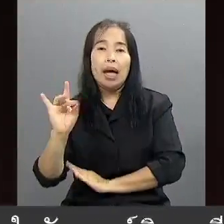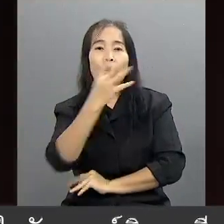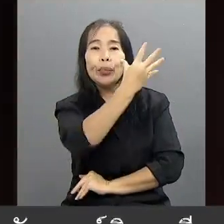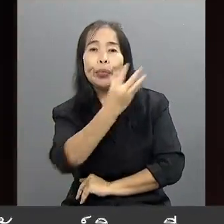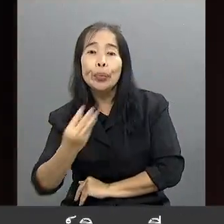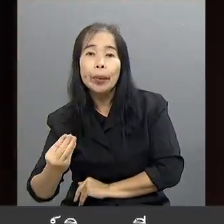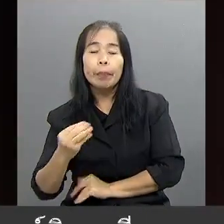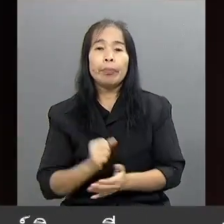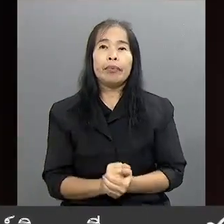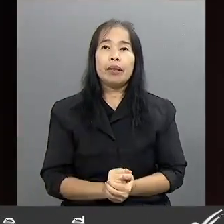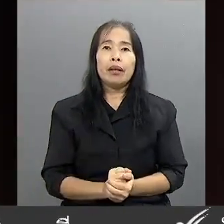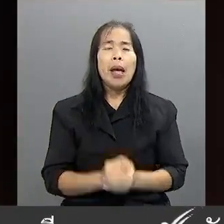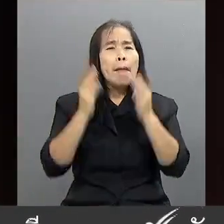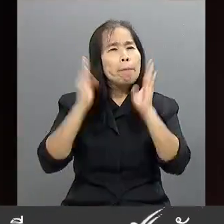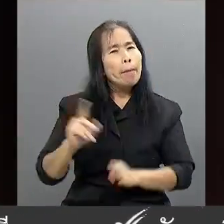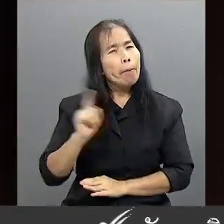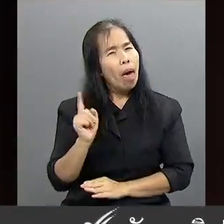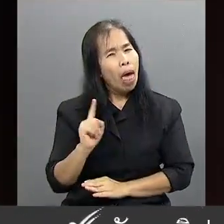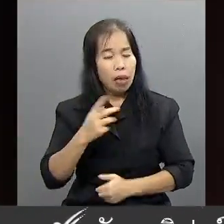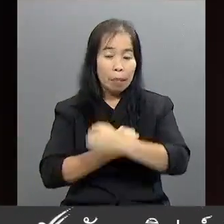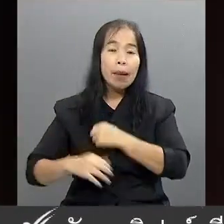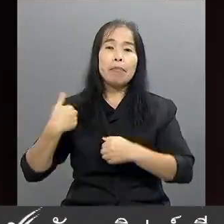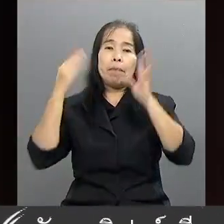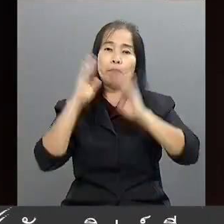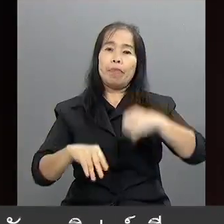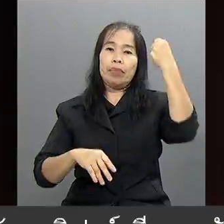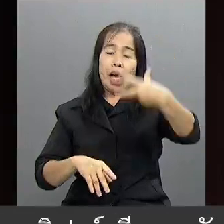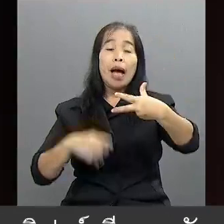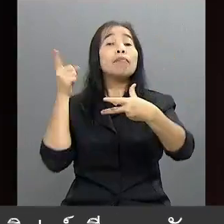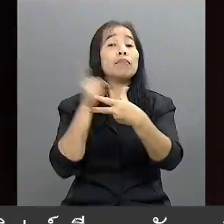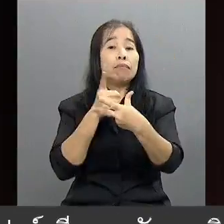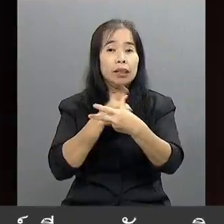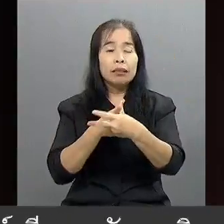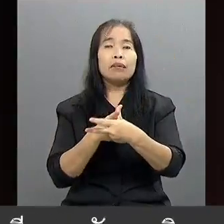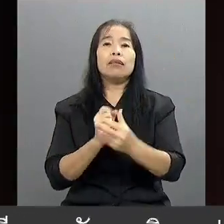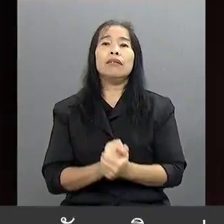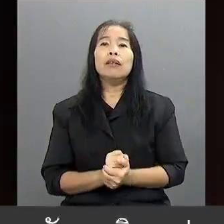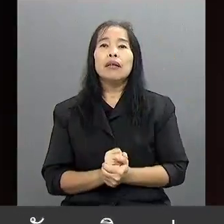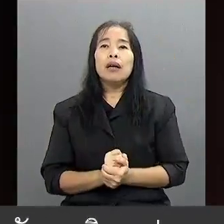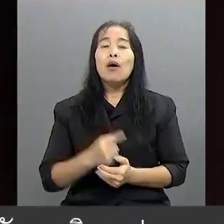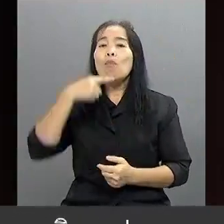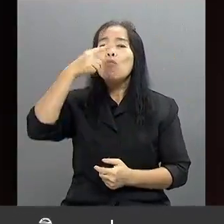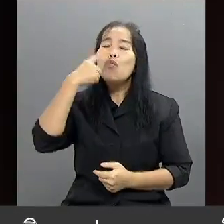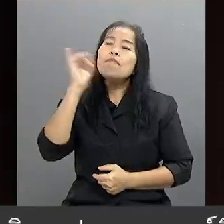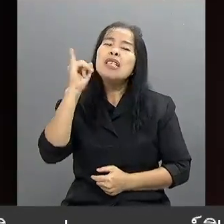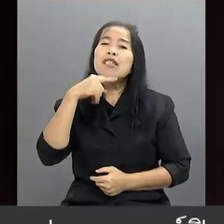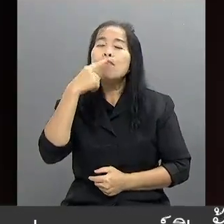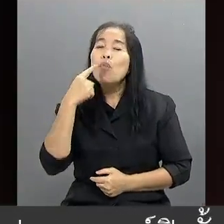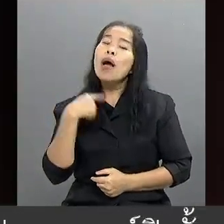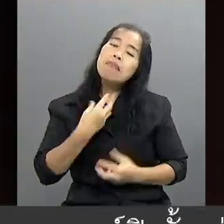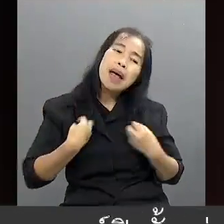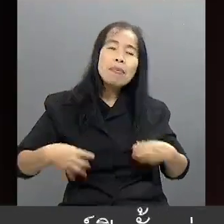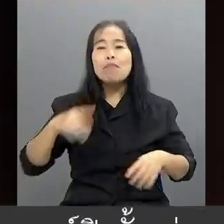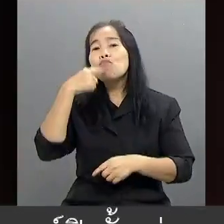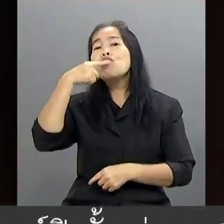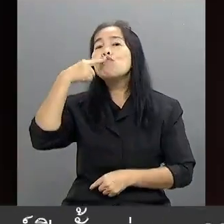การล่วงละเมิดทางเพศนะคะมี 3ลักษณะด้วยกันได้แก่ 1ล่วงละเมิดทางเพศด้วยวาจาก็คือการอาจารย์ด้วยคำพูดเช่น